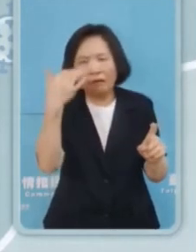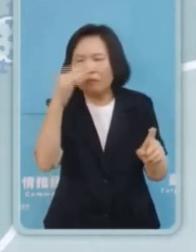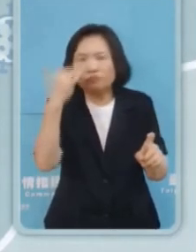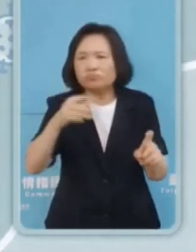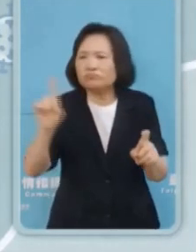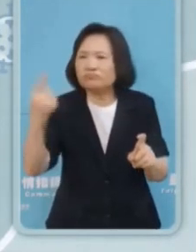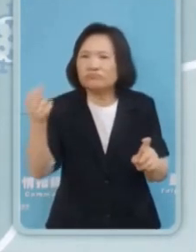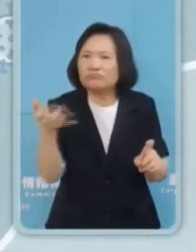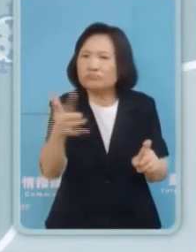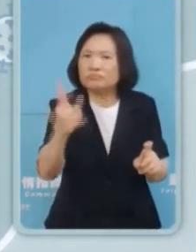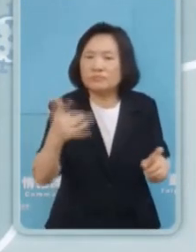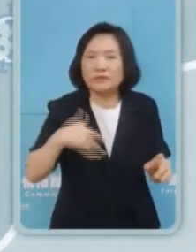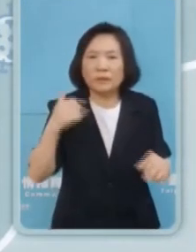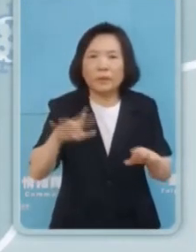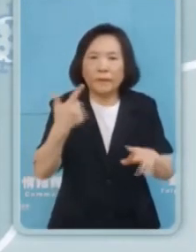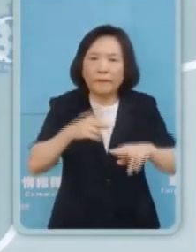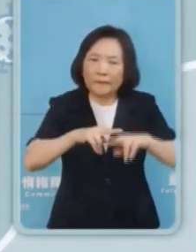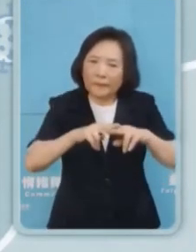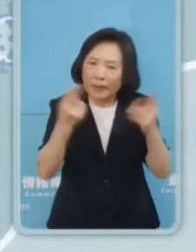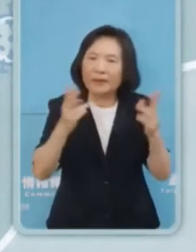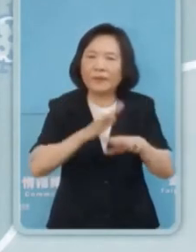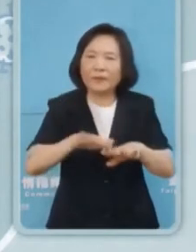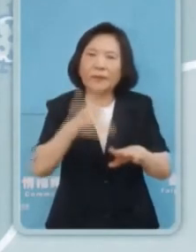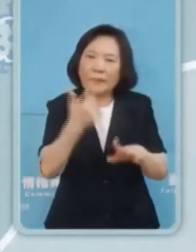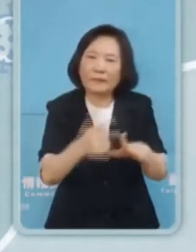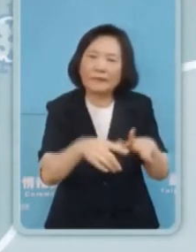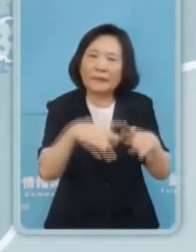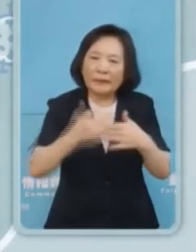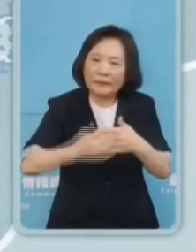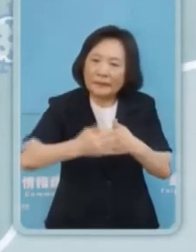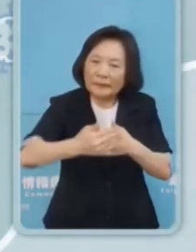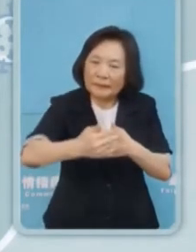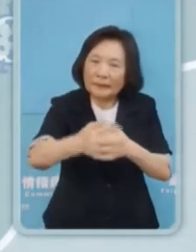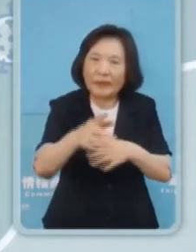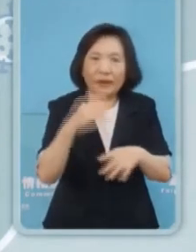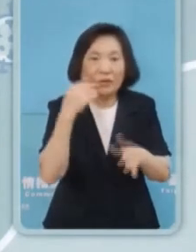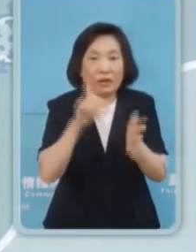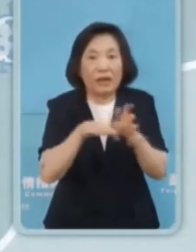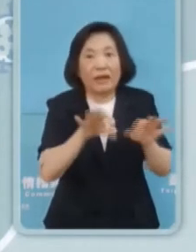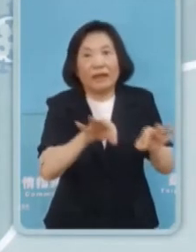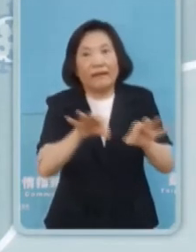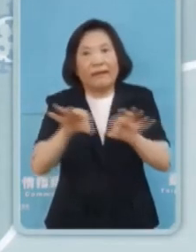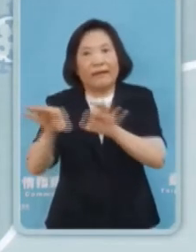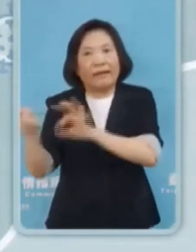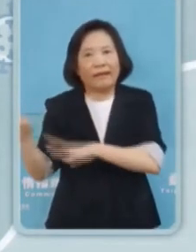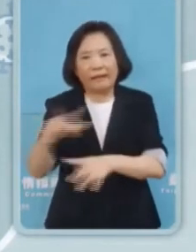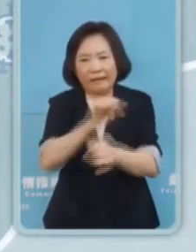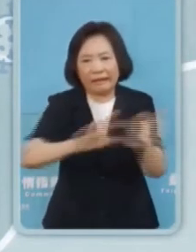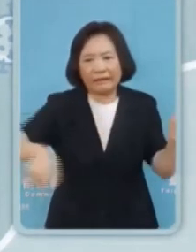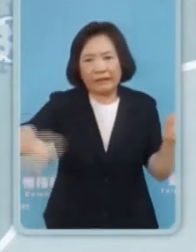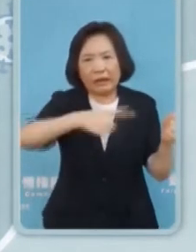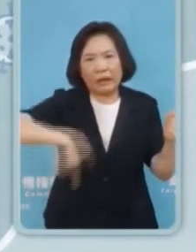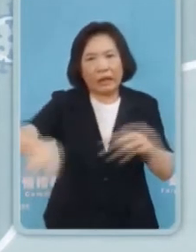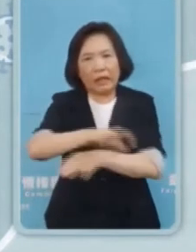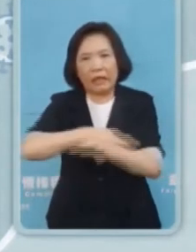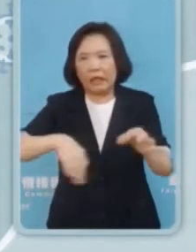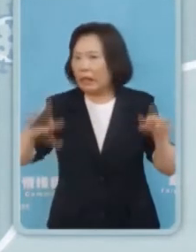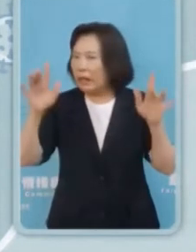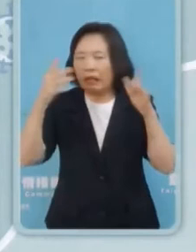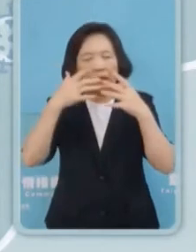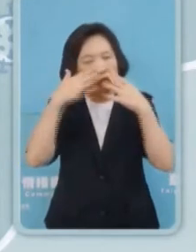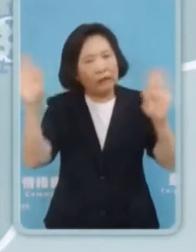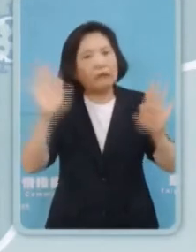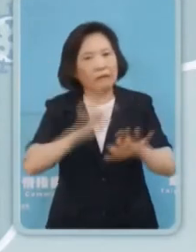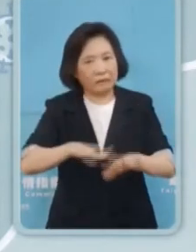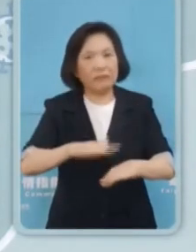们还是慢慢解封了，因为这个拖久了，我相信各个产业还是受不了。不过今